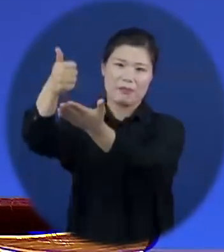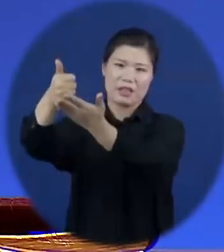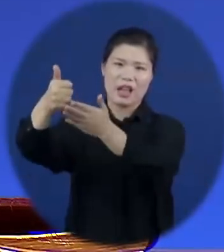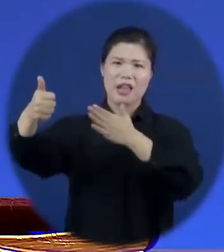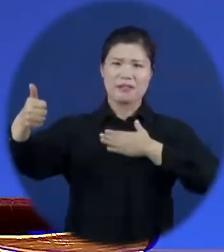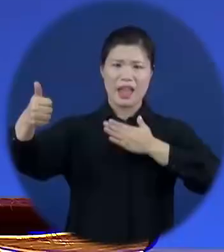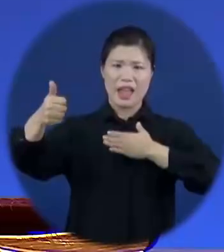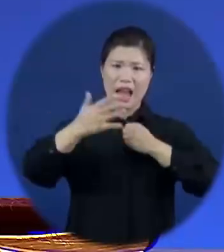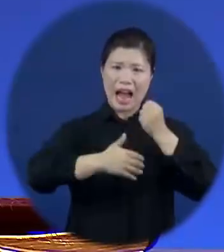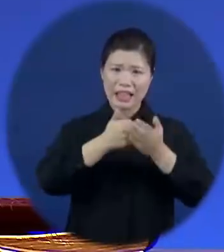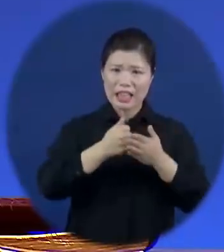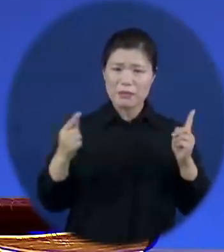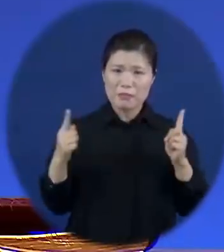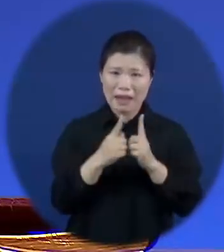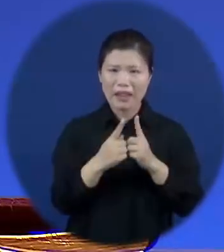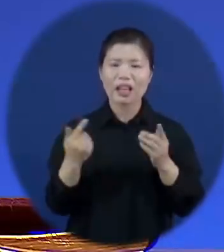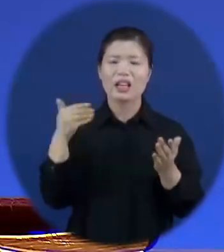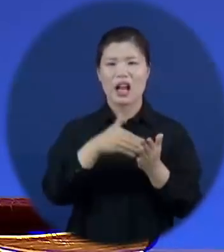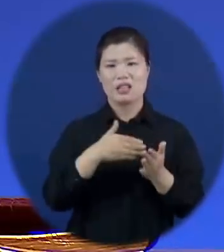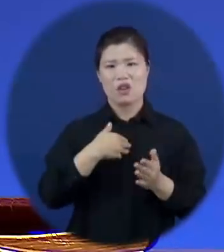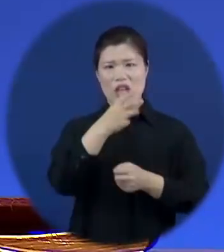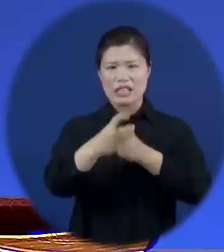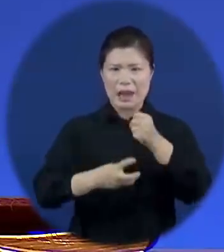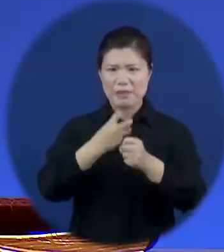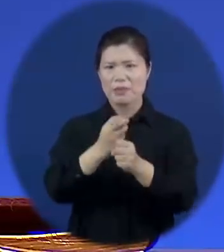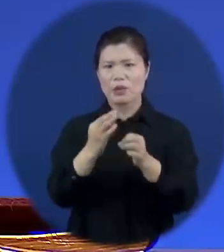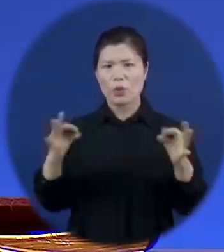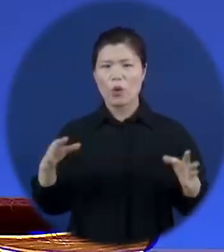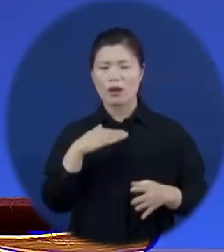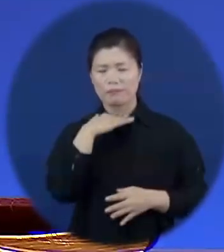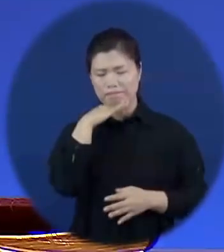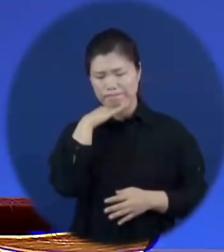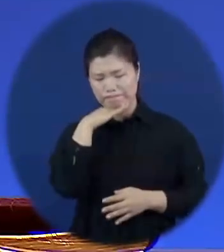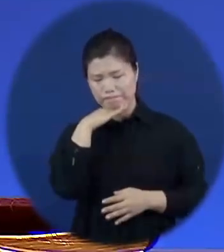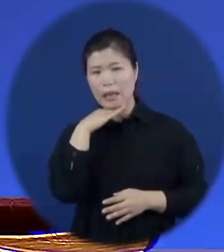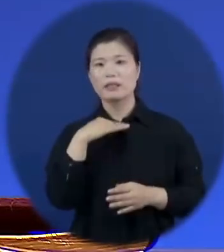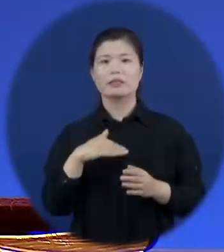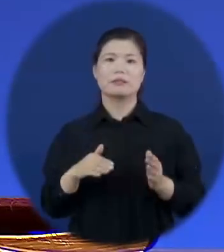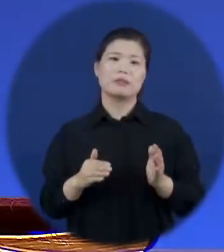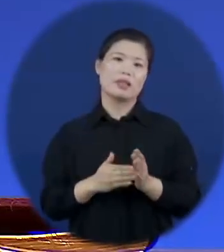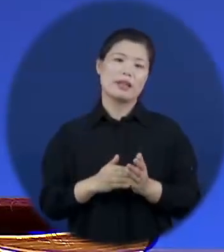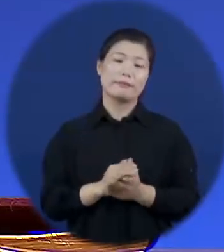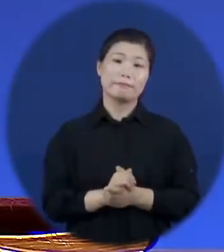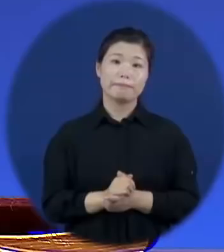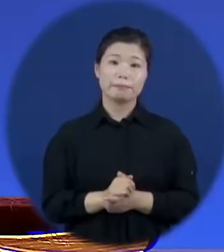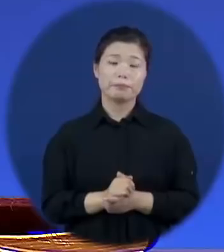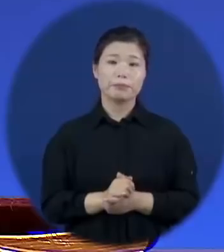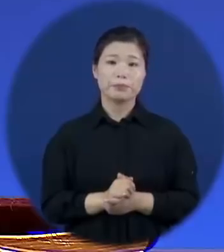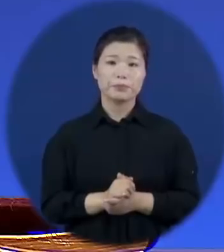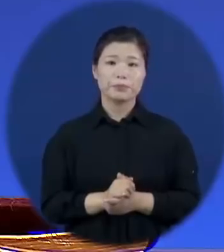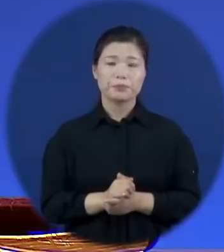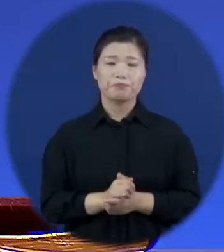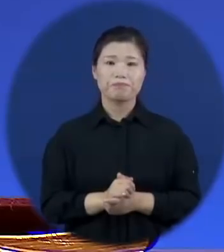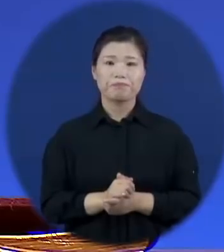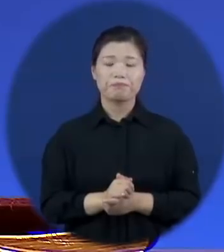내 하나님을 찾기까지 저는 30여 년을 기다려야만 했습니다.